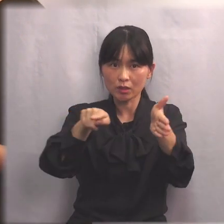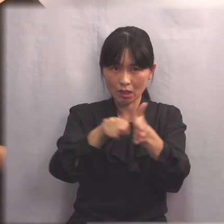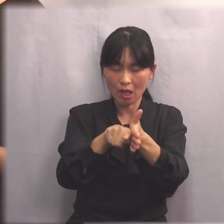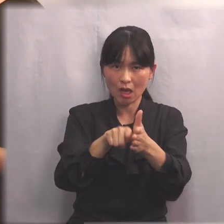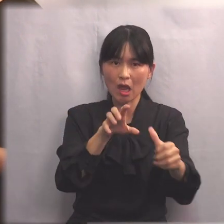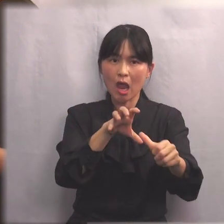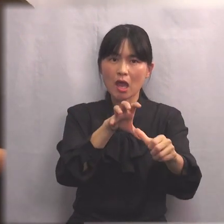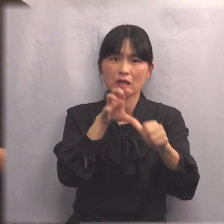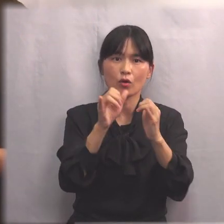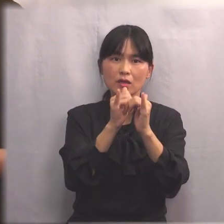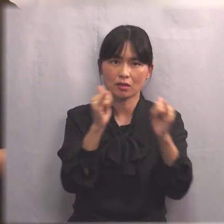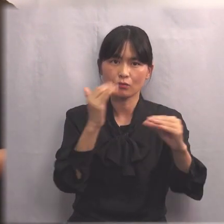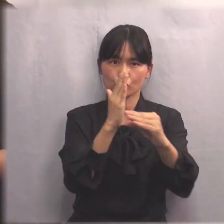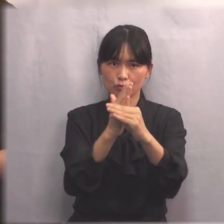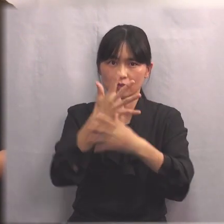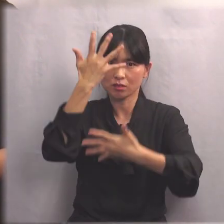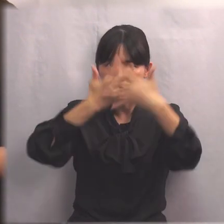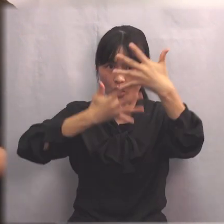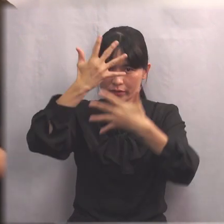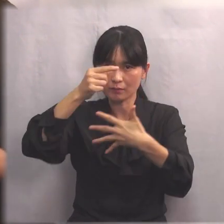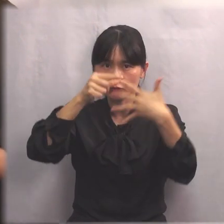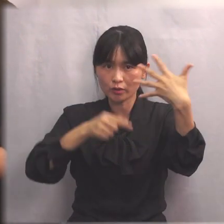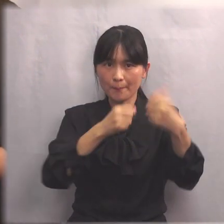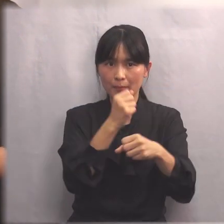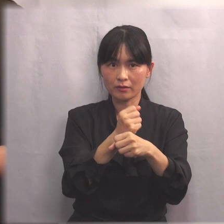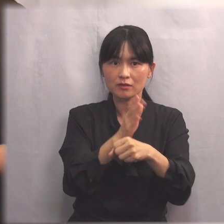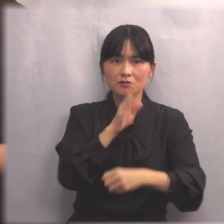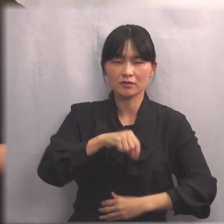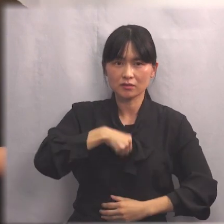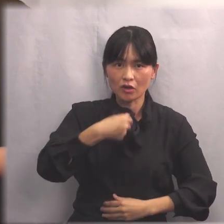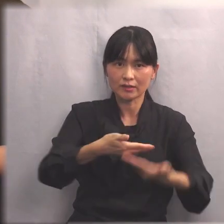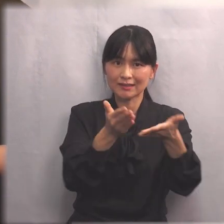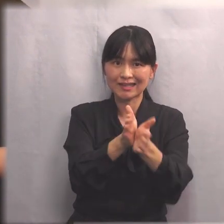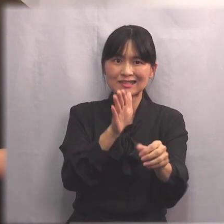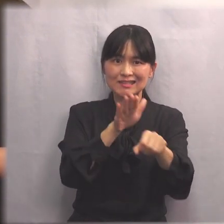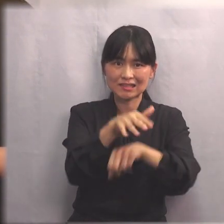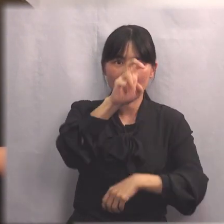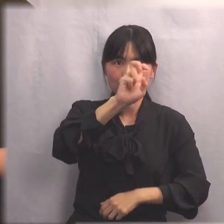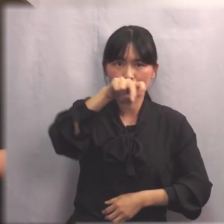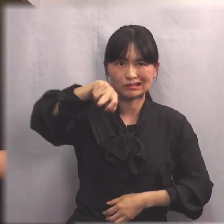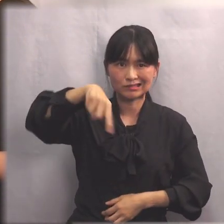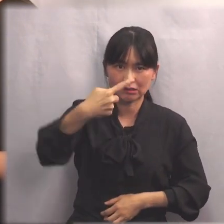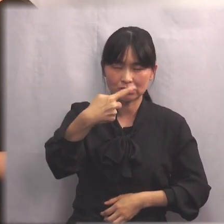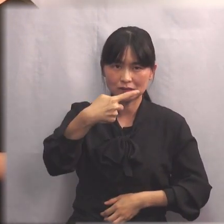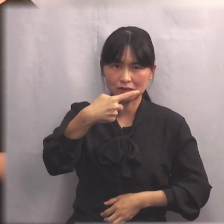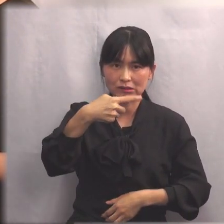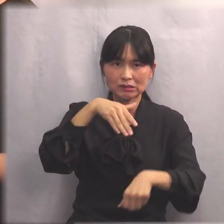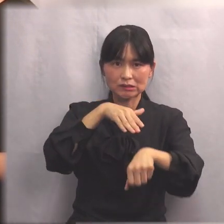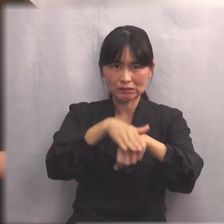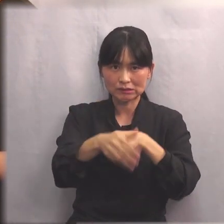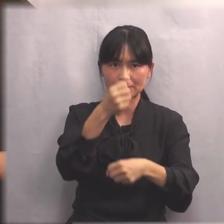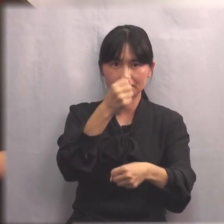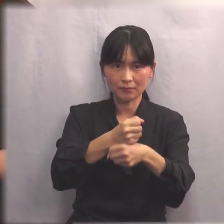보완하기 위해서 저희는 이용자 친화적인 온라인 영상 플랫폼, 정의당식의 무크라고 말씀드릴 수도 있을 것